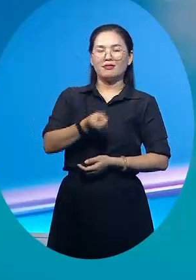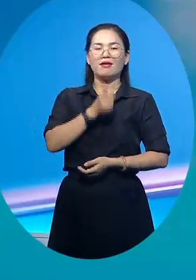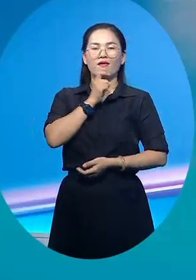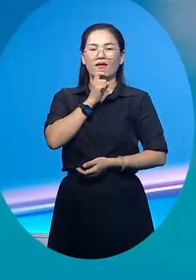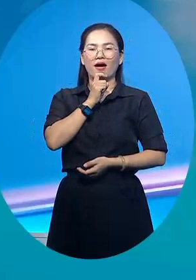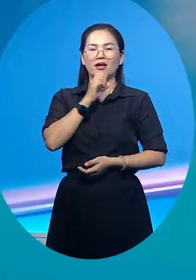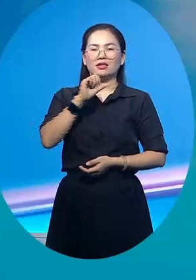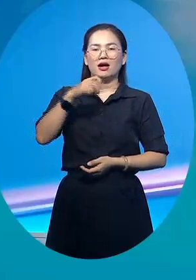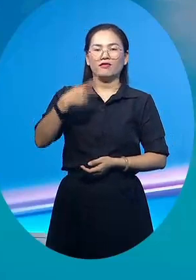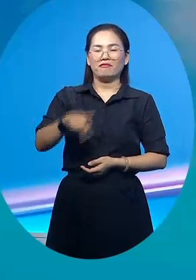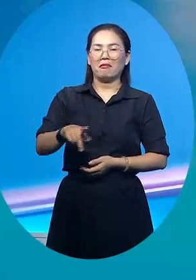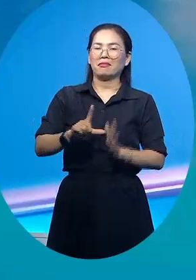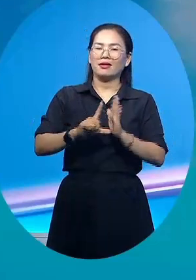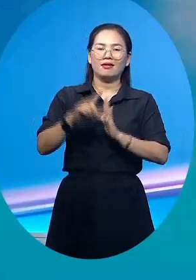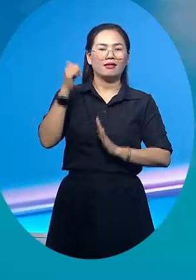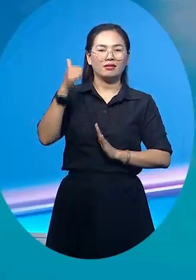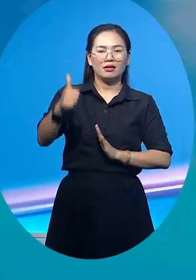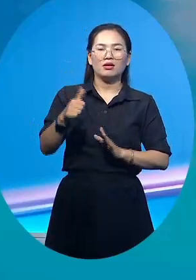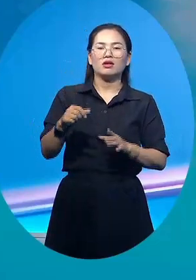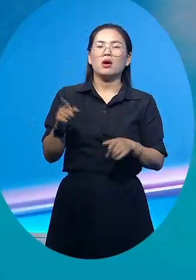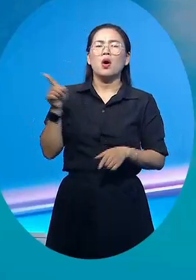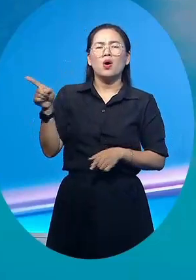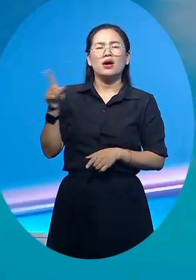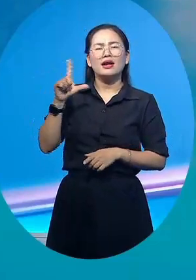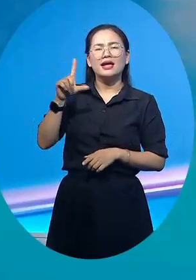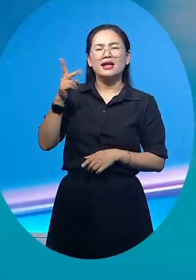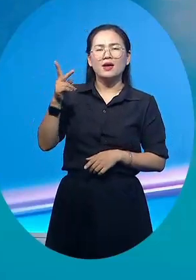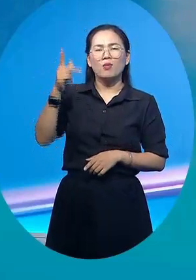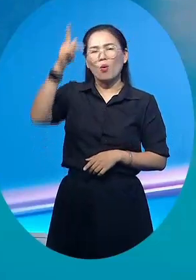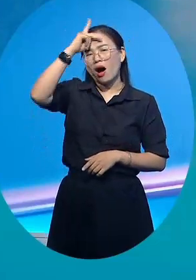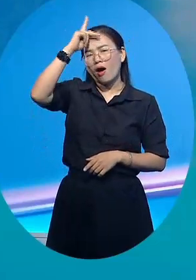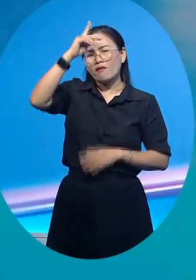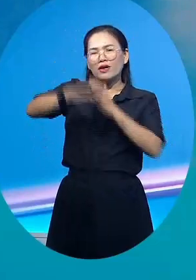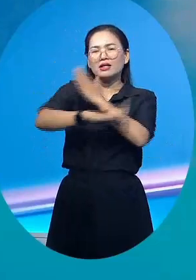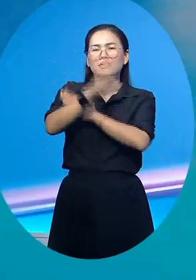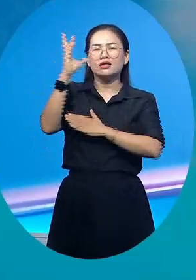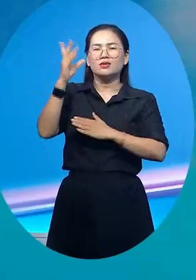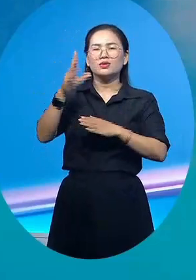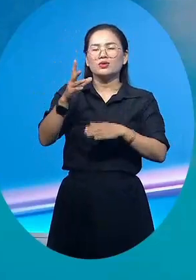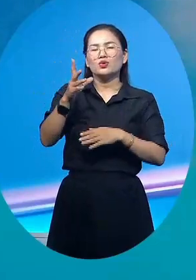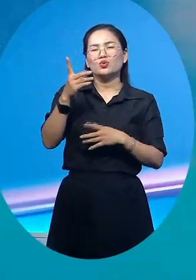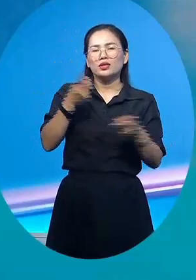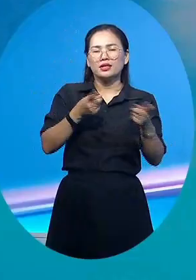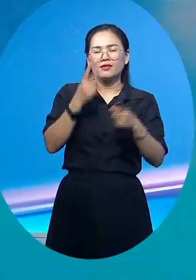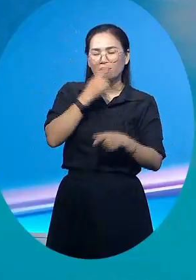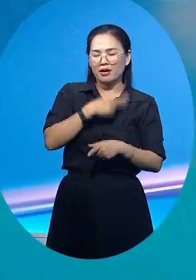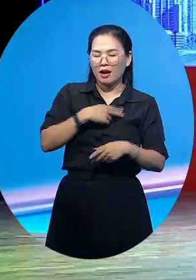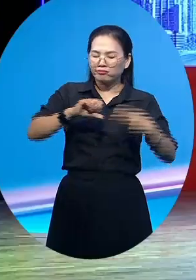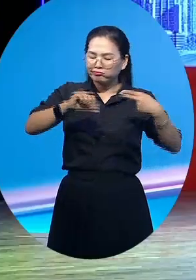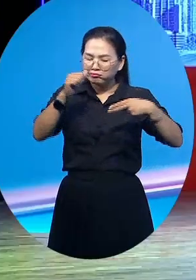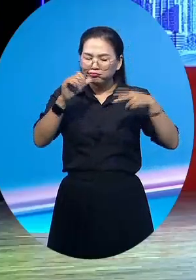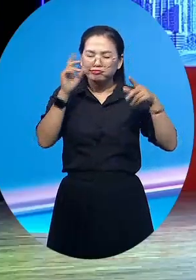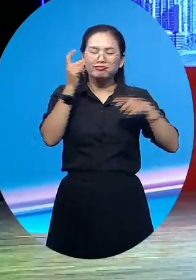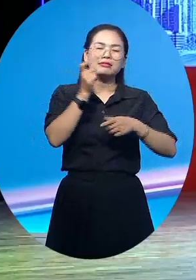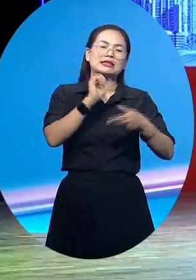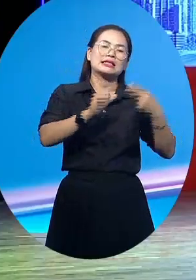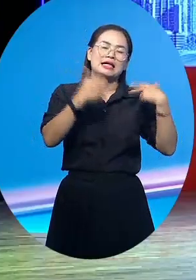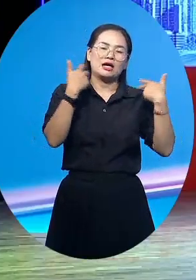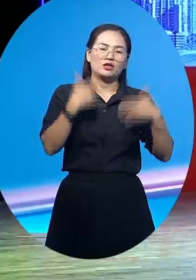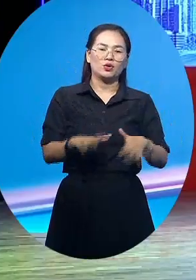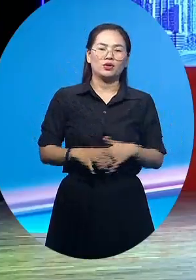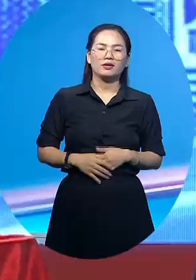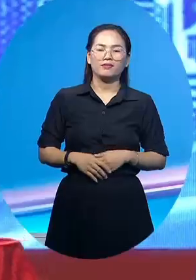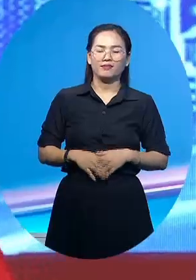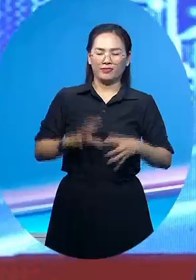lượng vì người tiêu dùng do liên hiệp khoa học phát triển doanh nghiệp Việt Nam tổ chức Khảo sát và đánh giá công ty